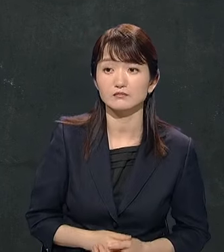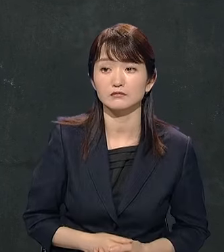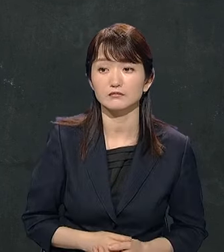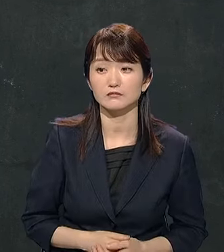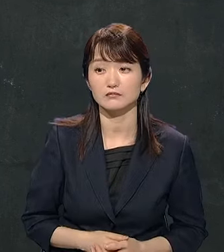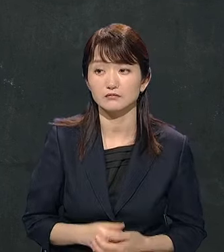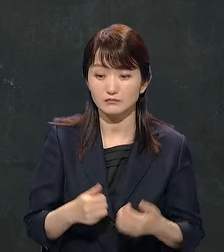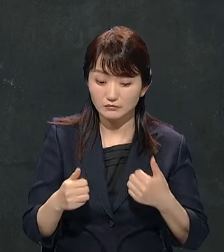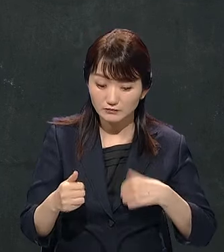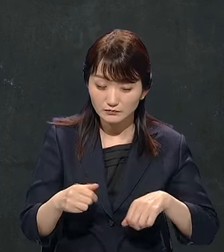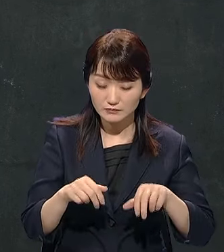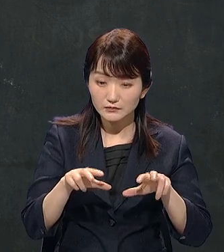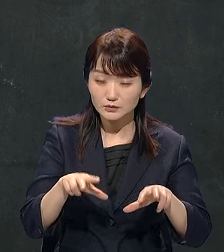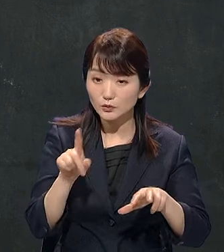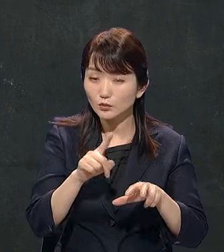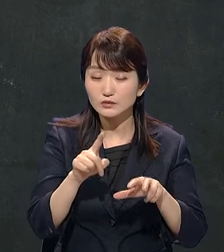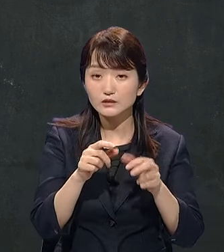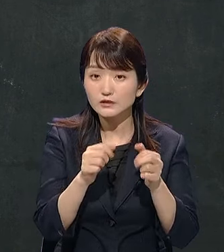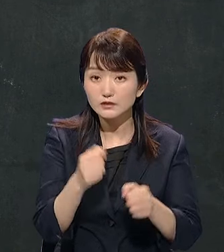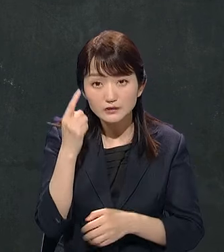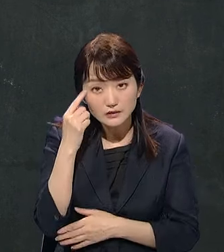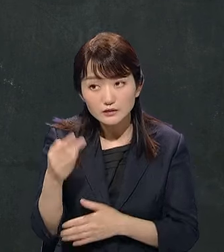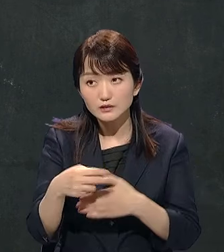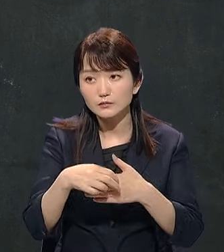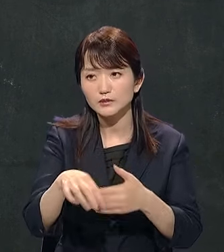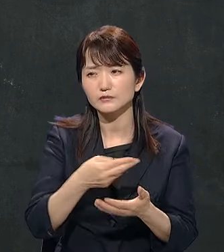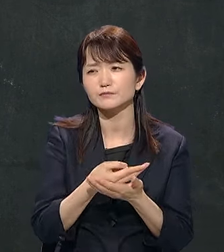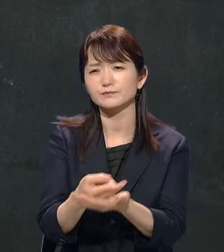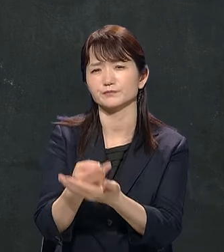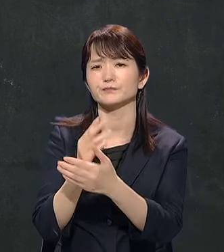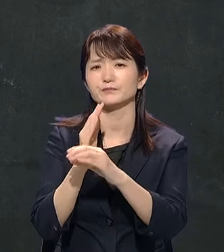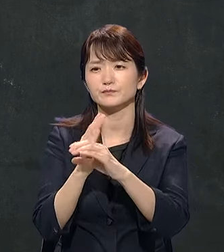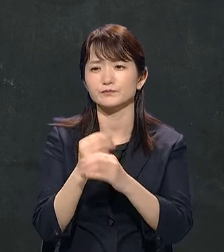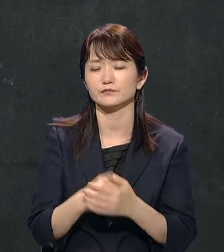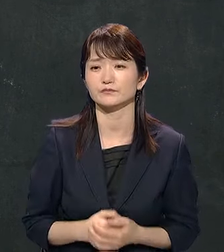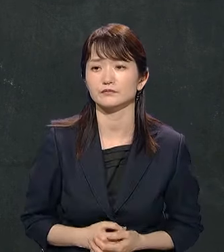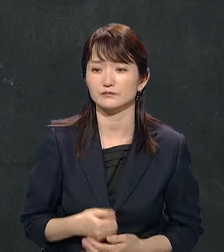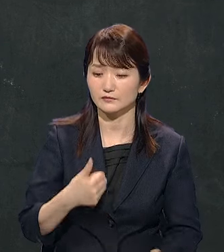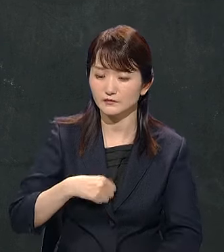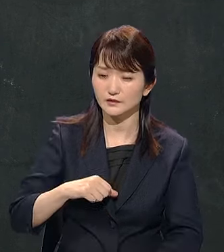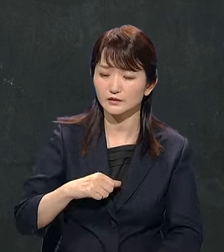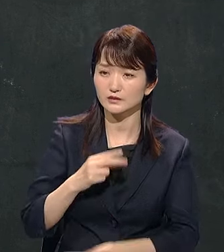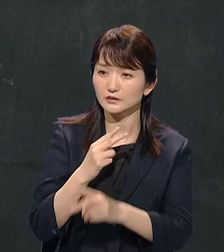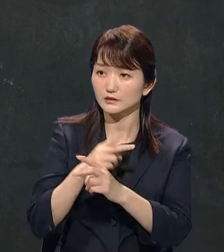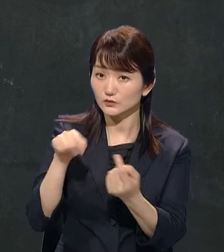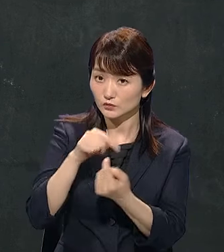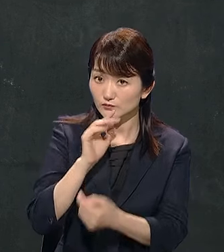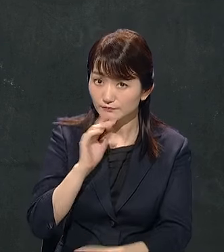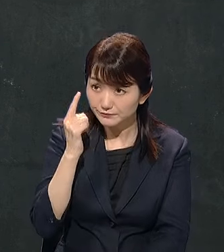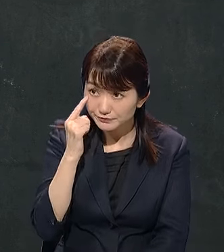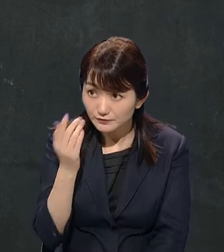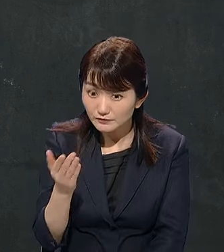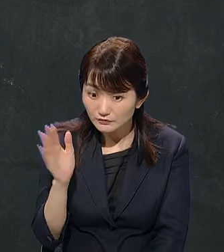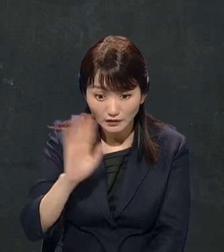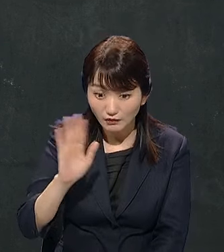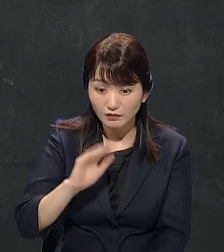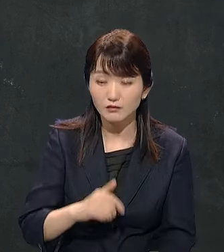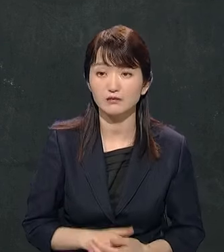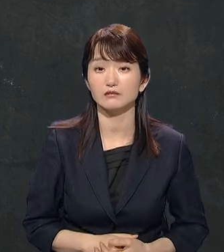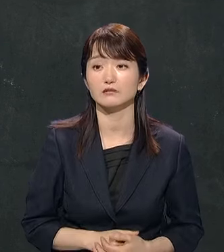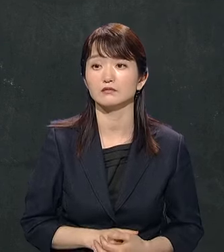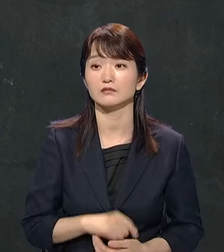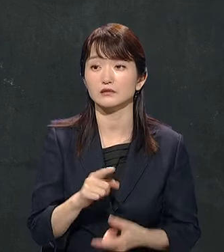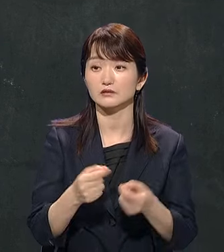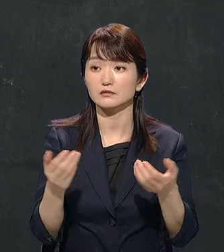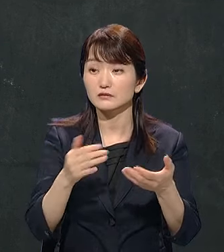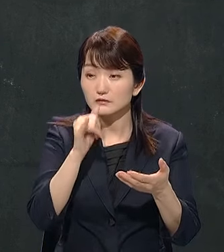그럼 아드님이 현재 어디 계세요? 병원에 입원 중입니다. 그럼 아드님이 쇼핑몰 운영하는 건 맞으세요? 아니요. 그러면 대체